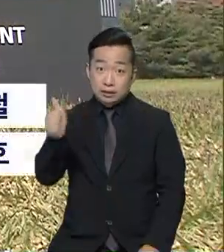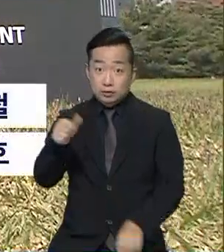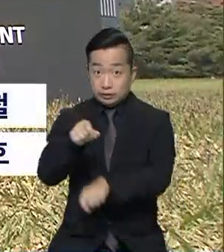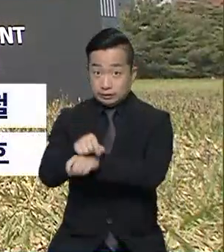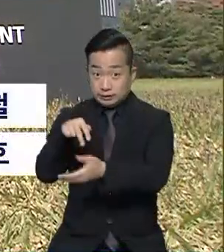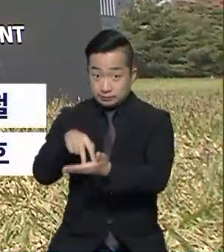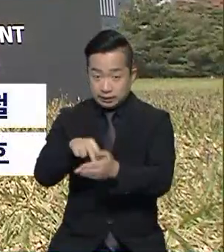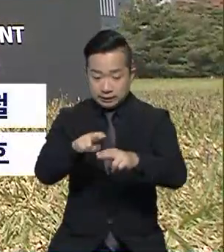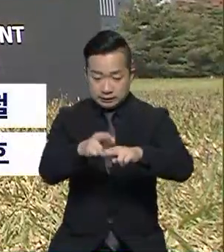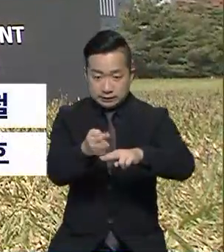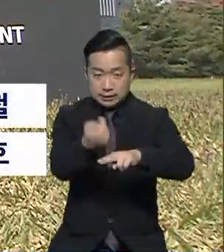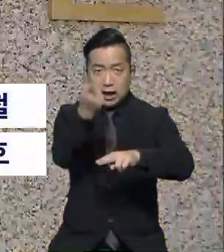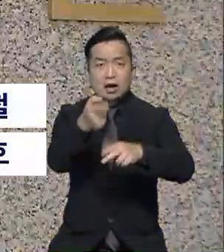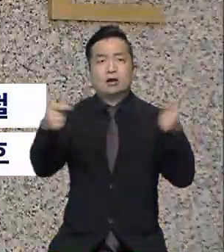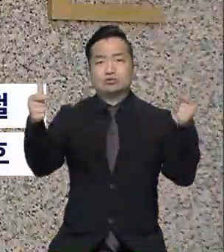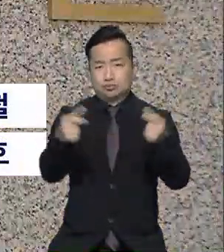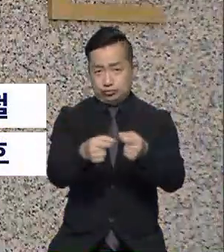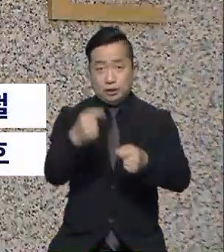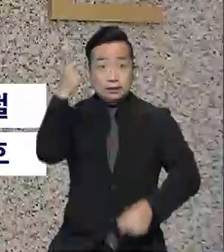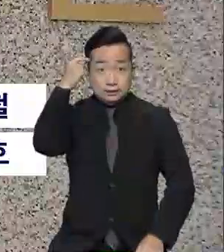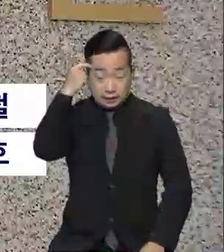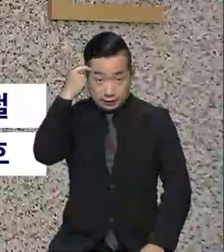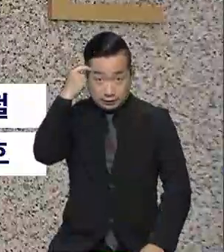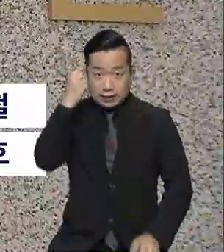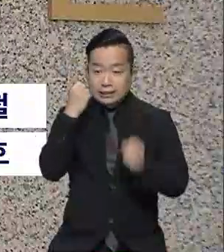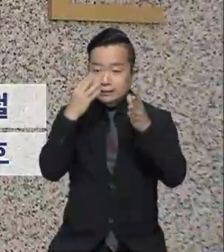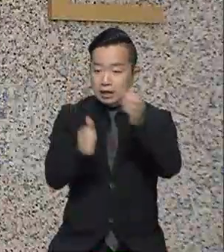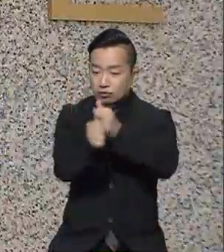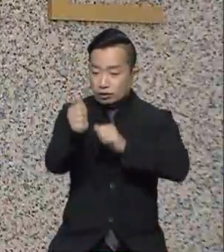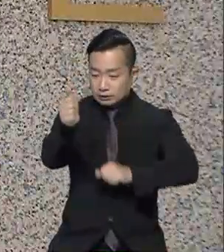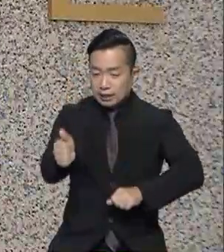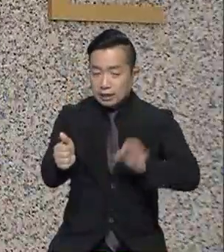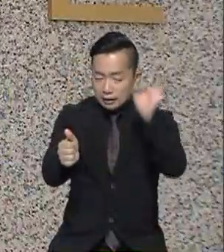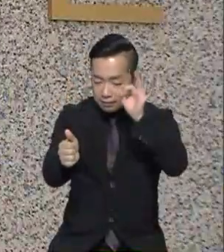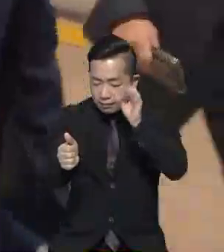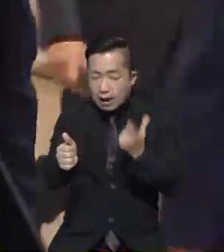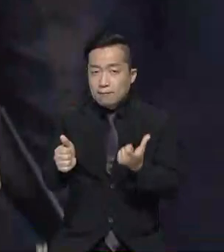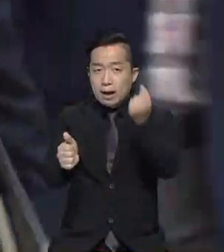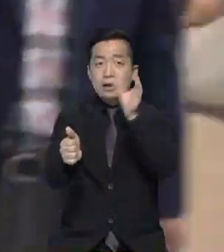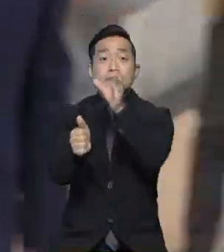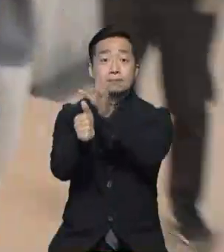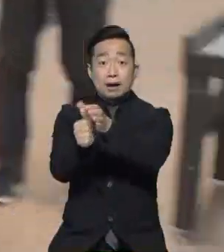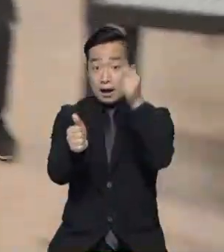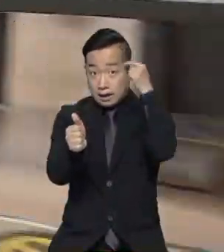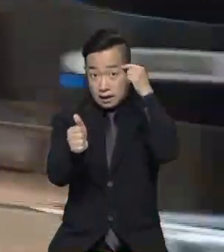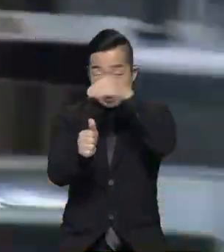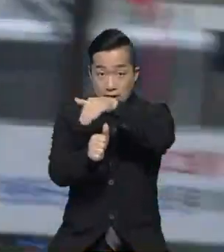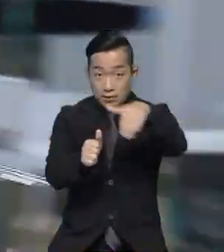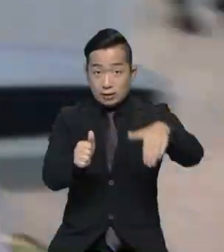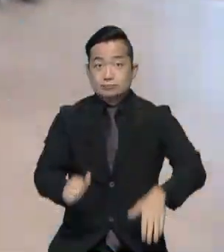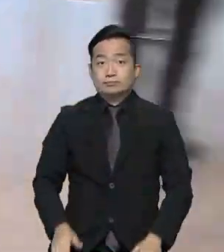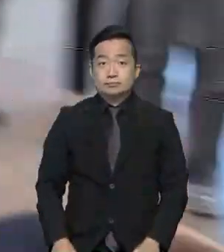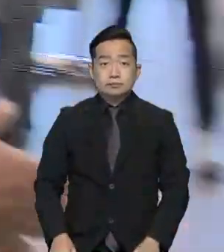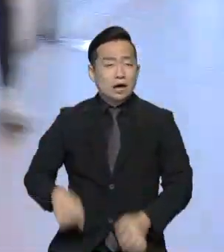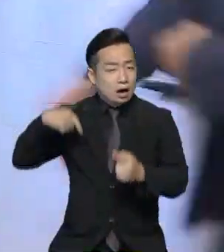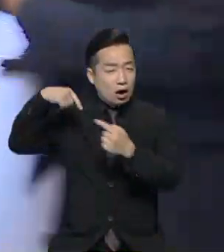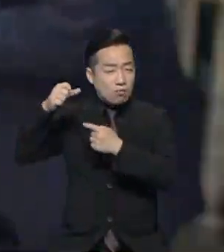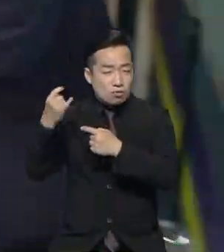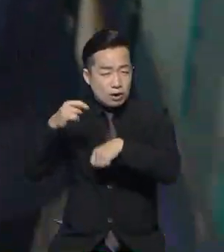업무 공백을 최소화하기 위해 새 위원장 후보를 신속히 지명한다는 계획이지만 청문회